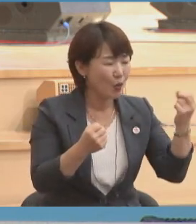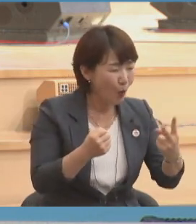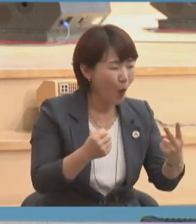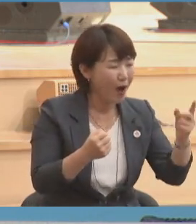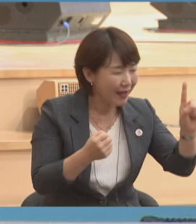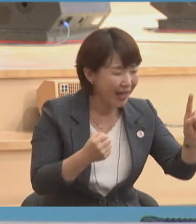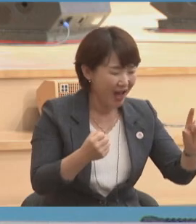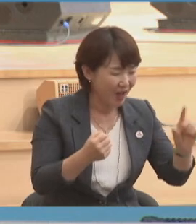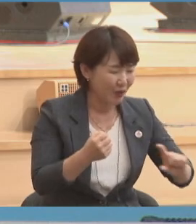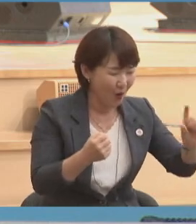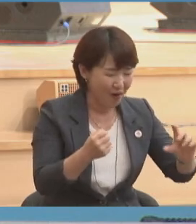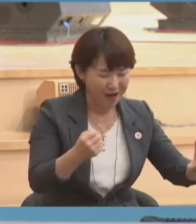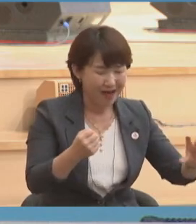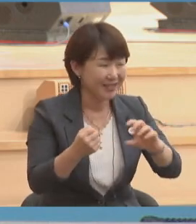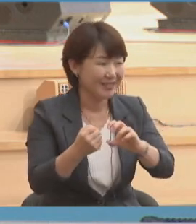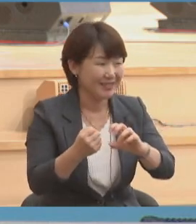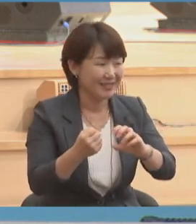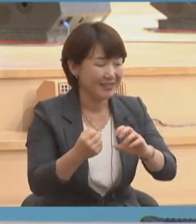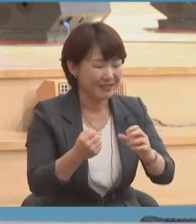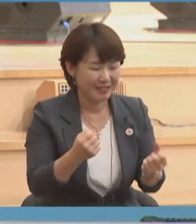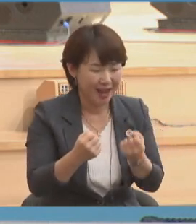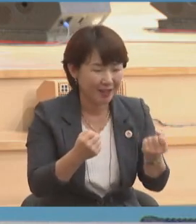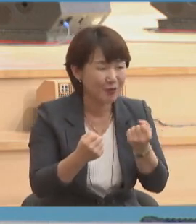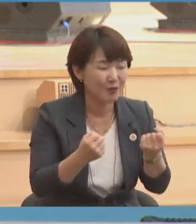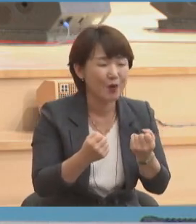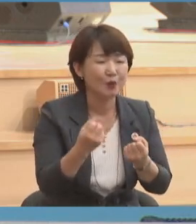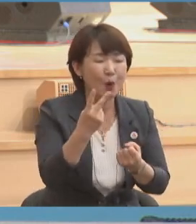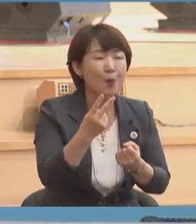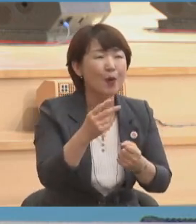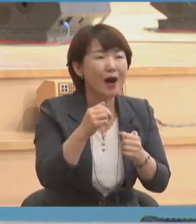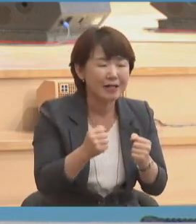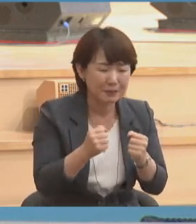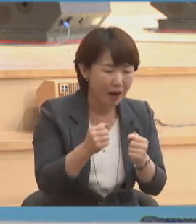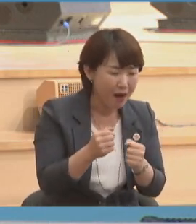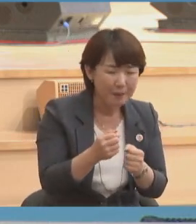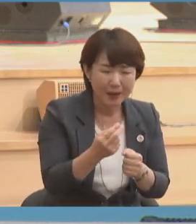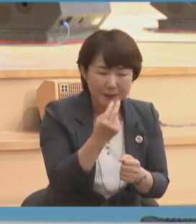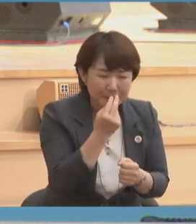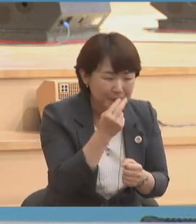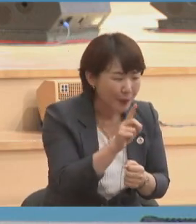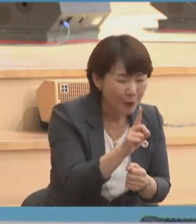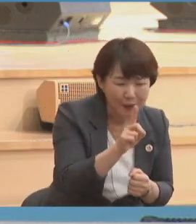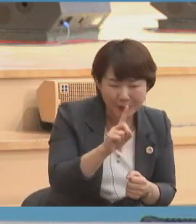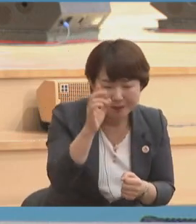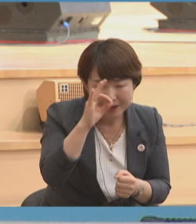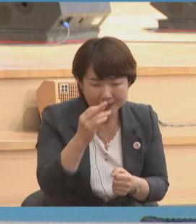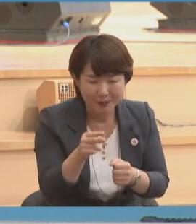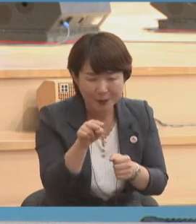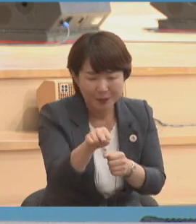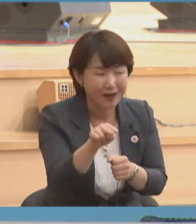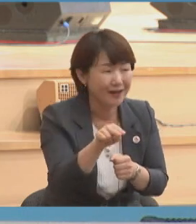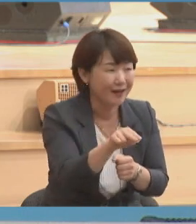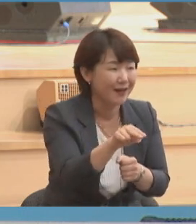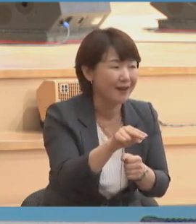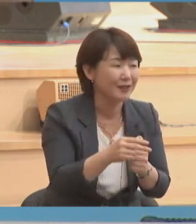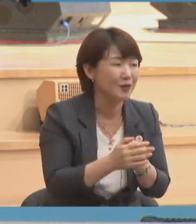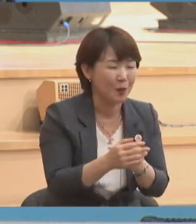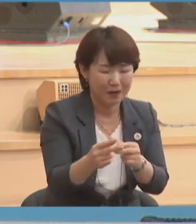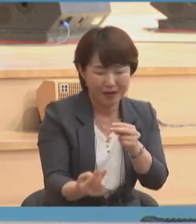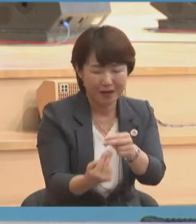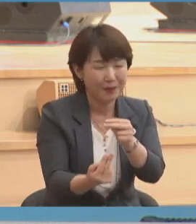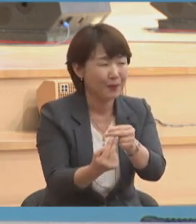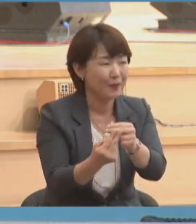챙깁니다. 그리고 공항이든 어디든 자리에 앉으면 바로 막 전원 찾아가 연결해가 막 끼웁니다. 그죠?